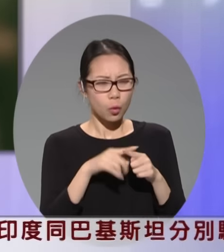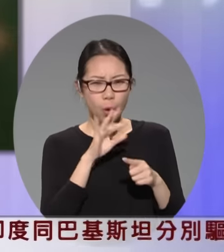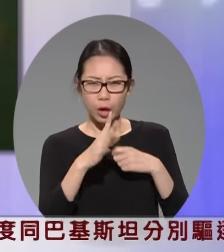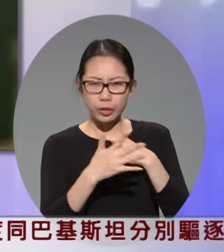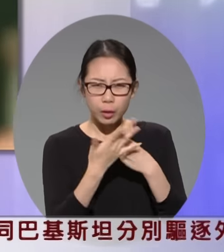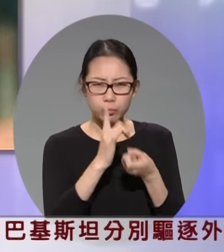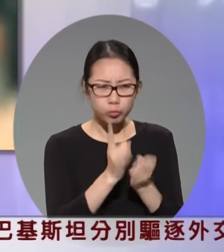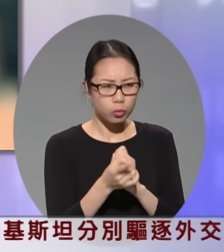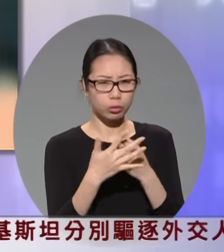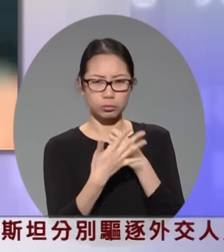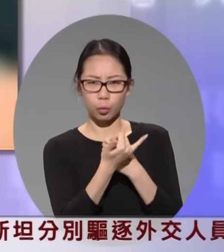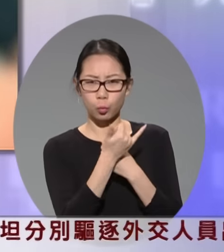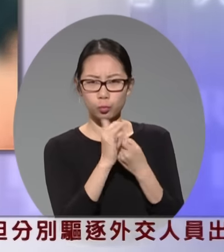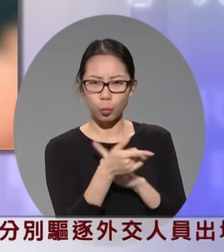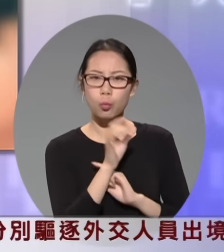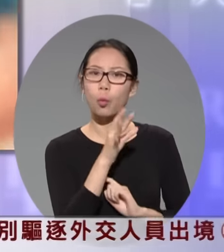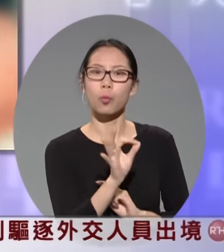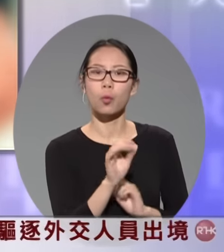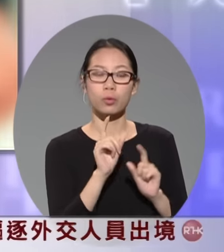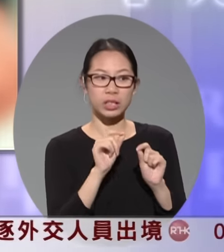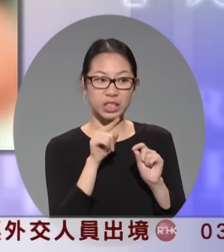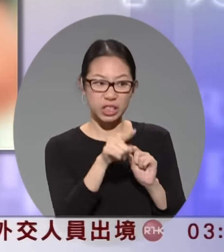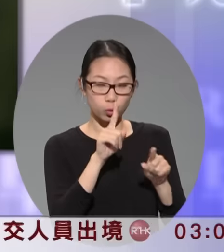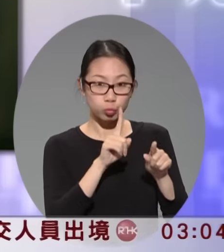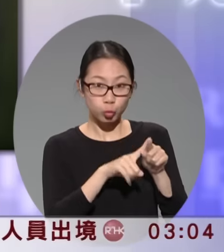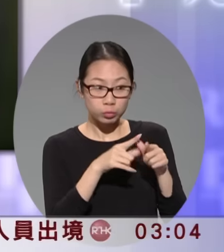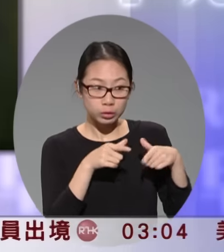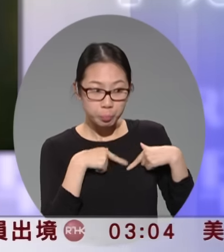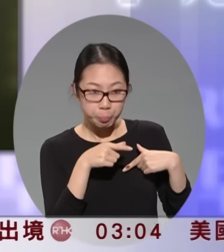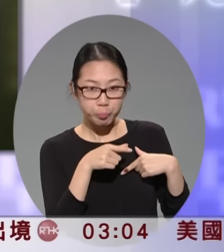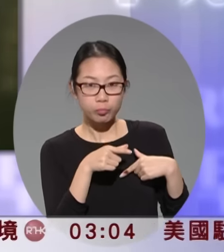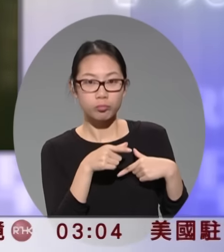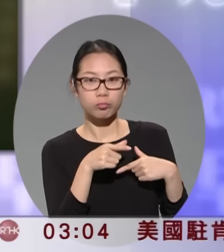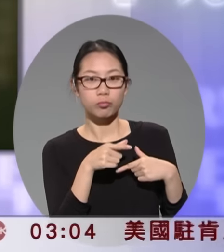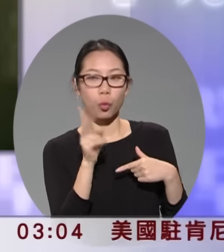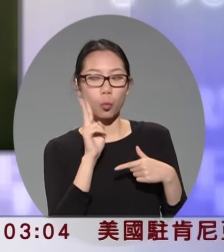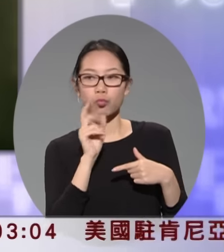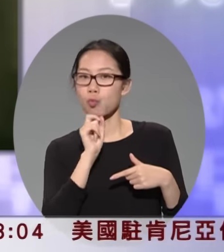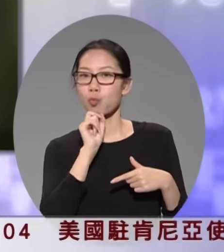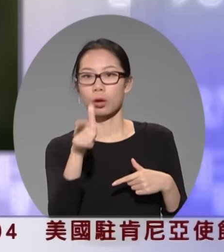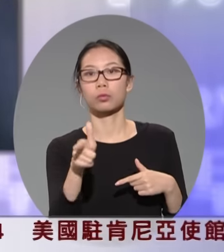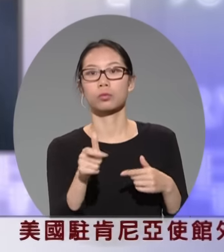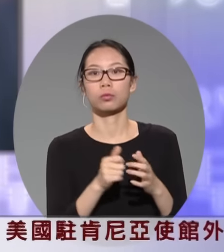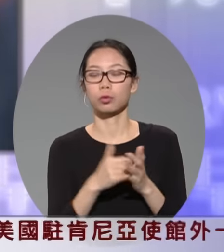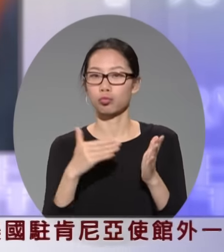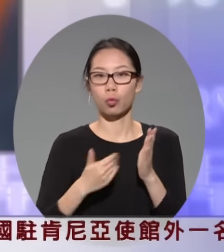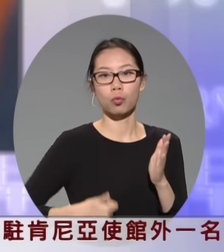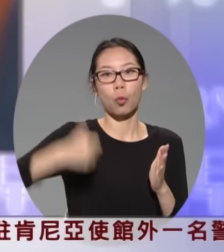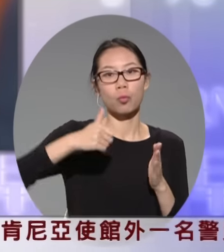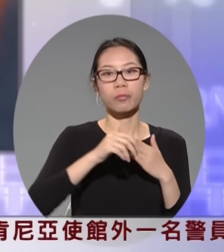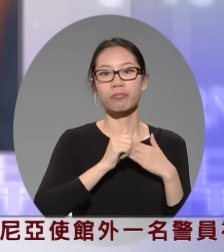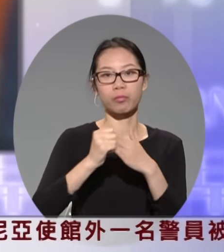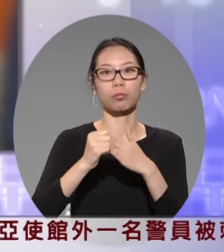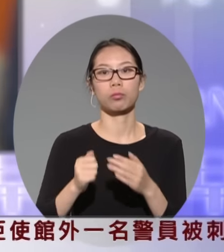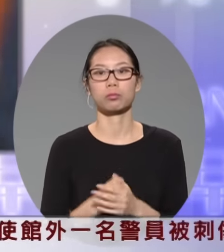幾代核心，換句話說呢，這個核心的標誌呢差不多呢是一個終身的最高領導人，這個權威呢是絕